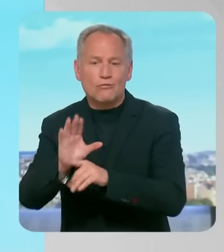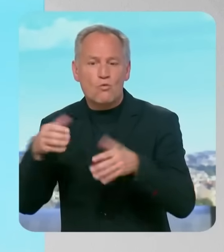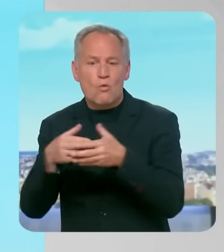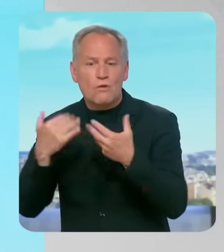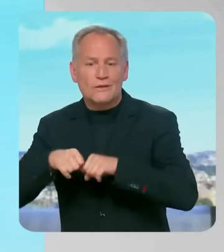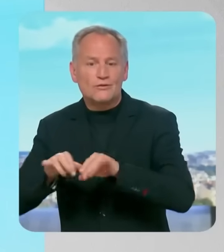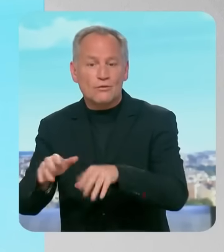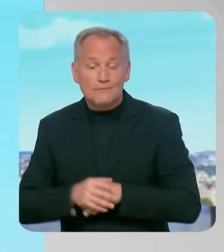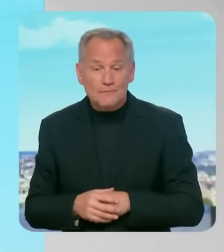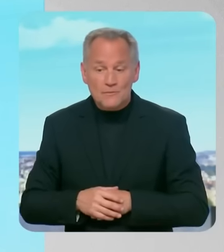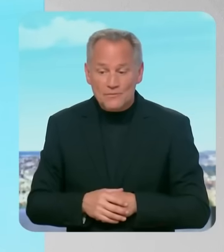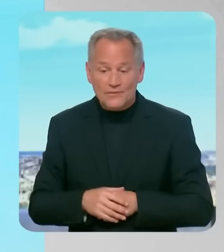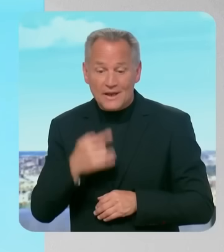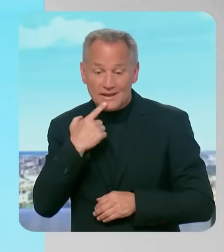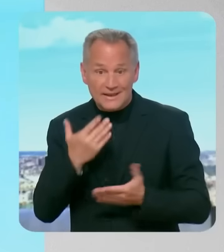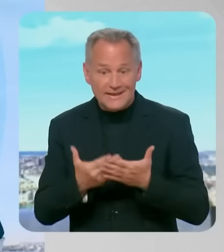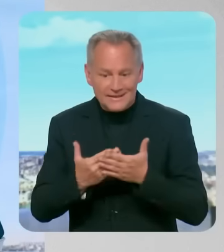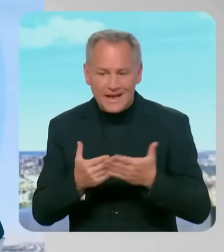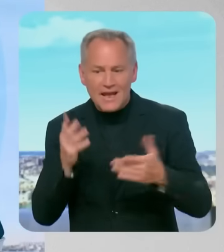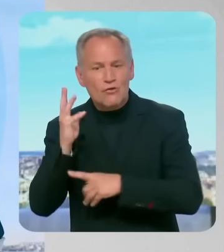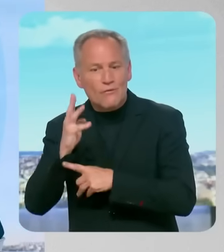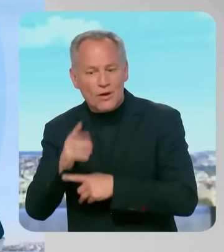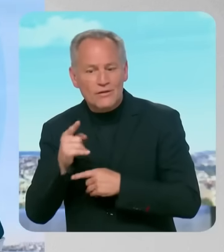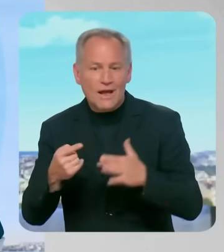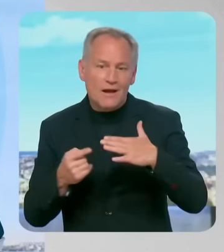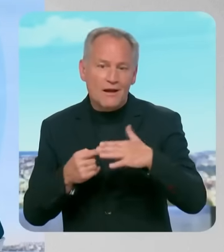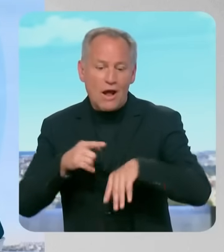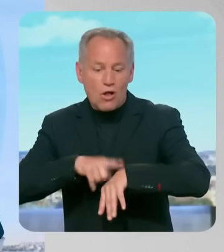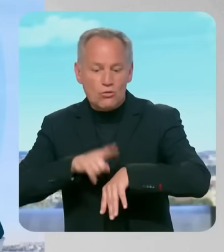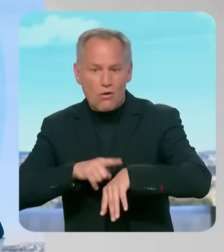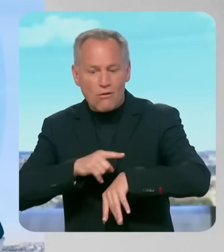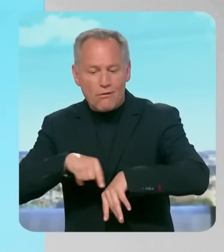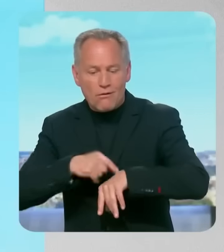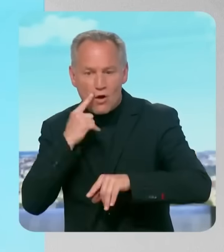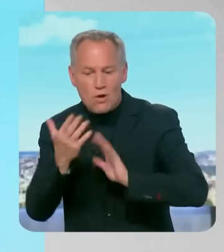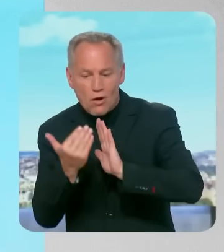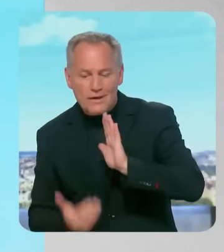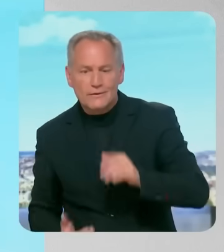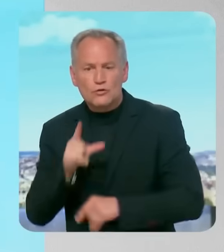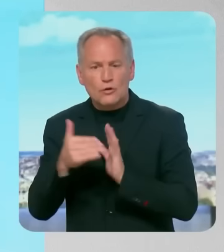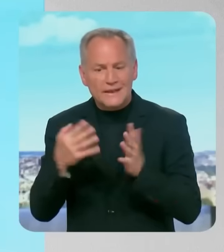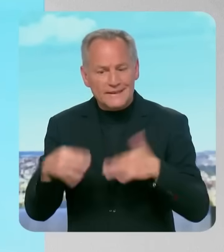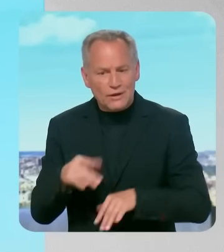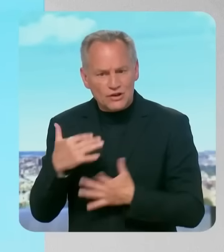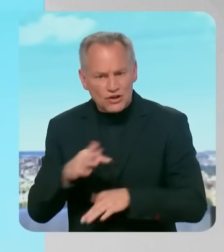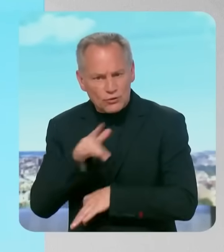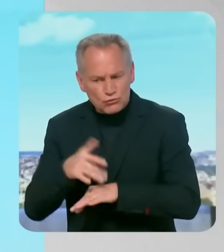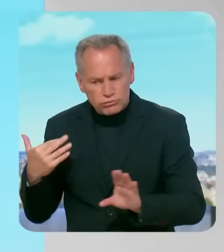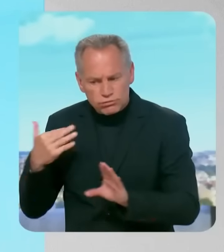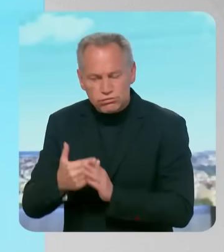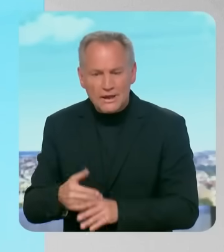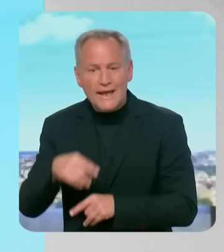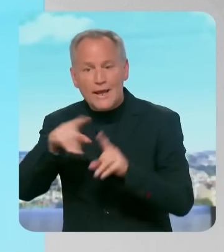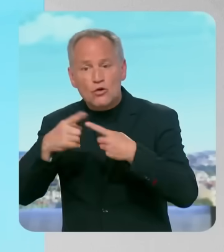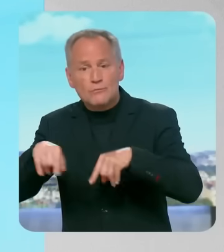cette conférence seront décomptés des comptes de campagne ? En 2019, exactement la même chose s'était passée et la Commission nationale des comptes de campagne avait retranché